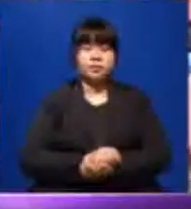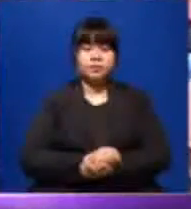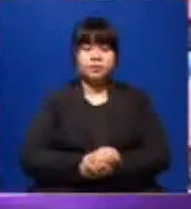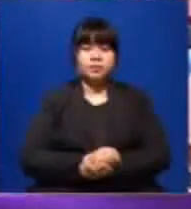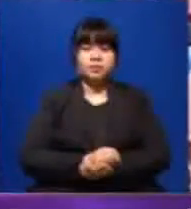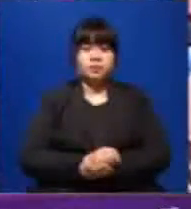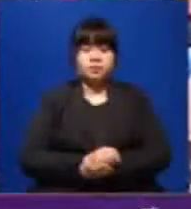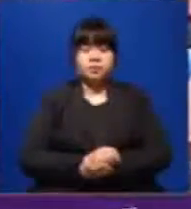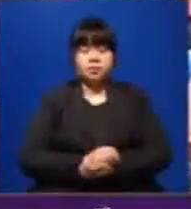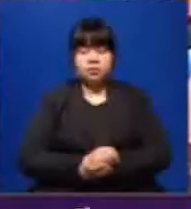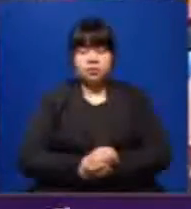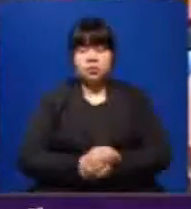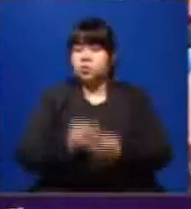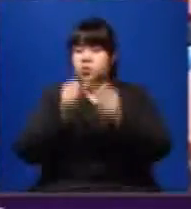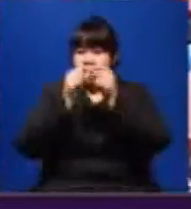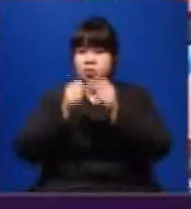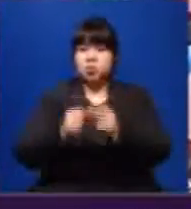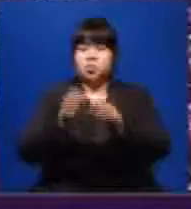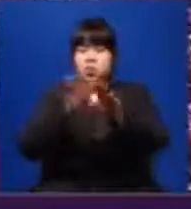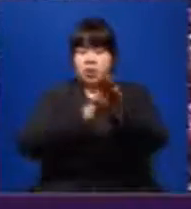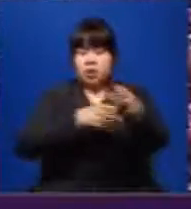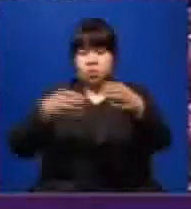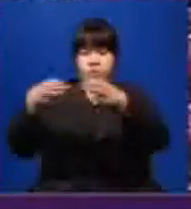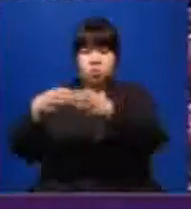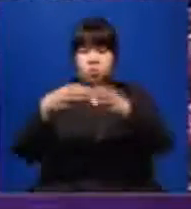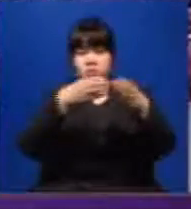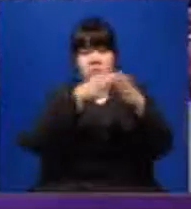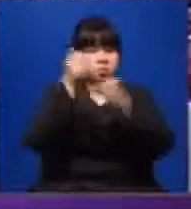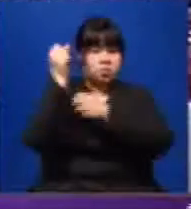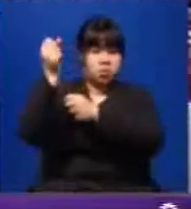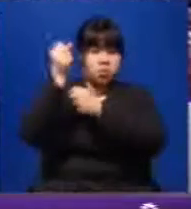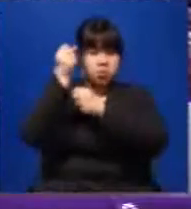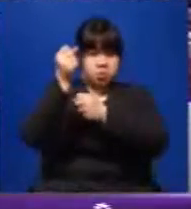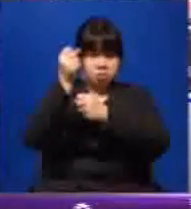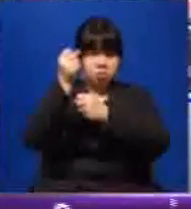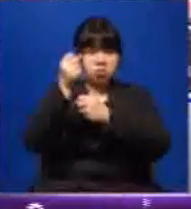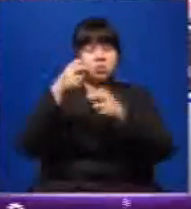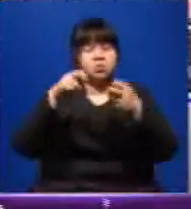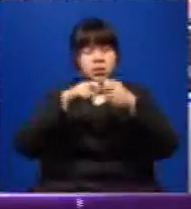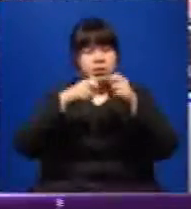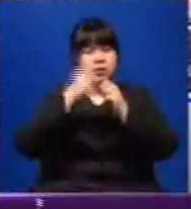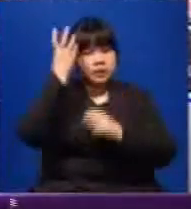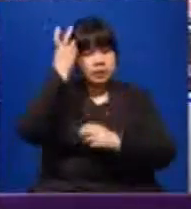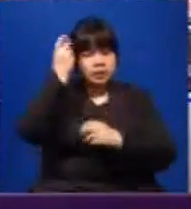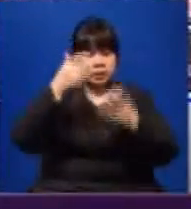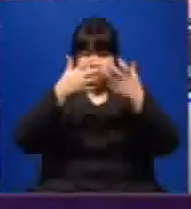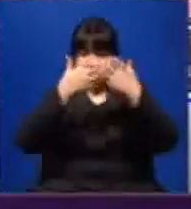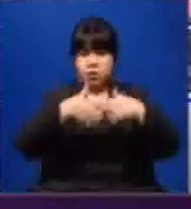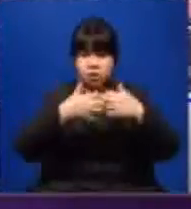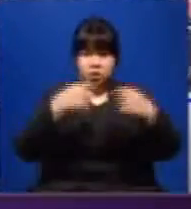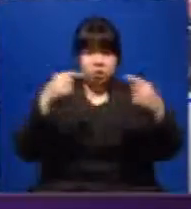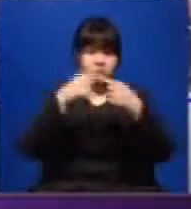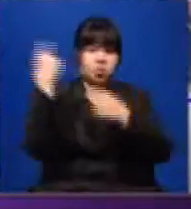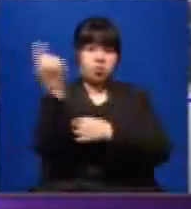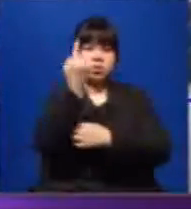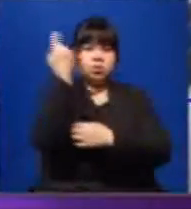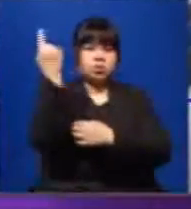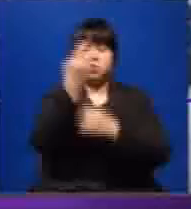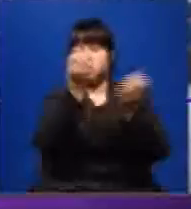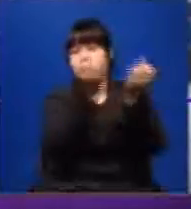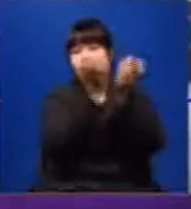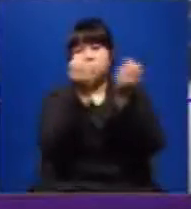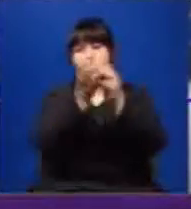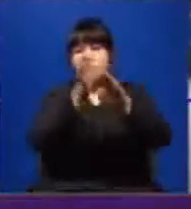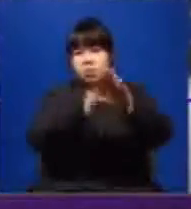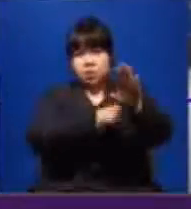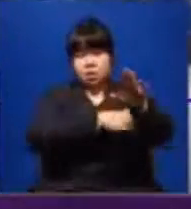การปักหลักชุมนุมของกลุ่มทางการเมืองทั้งสองฝ่ายได้สร้างความกังวลให้ภาคอุตสาหกรรมเป็นอย่างมากโดยเฉพาะการท่องเที่ยวที่ได้รับผลกระทบยาวนาน